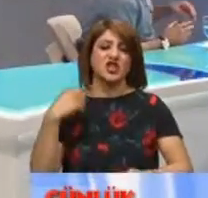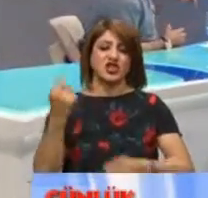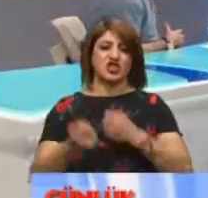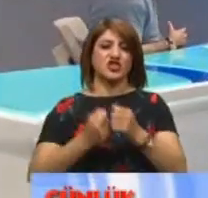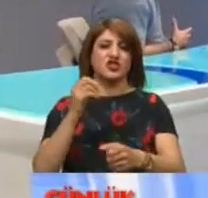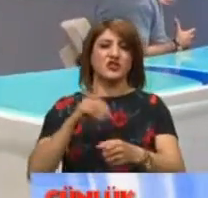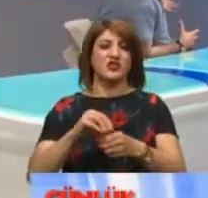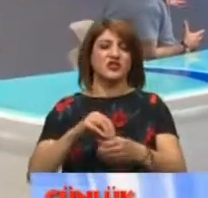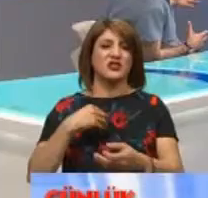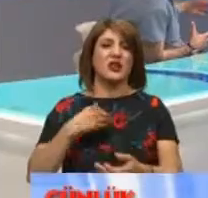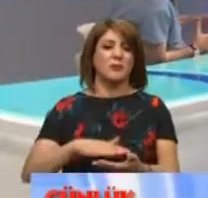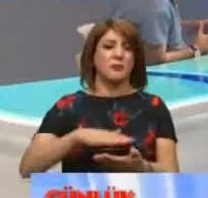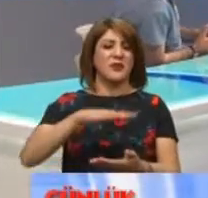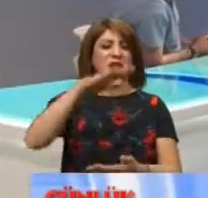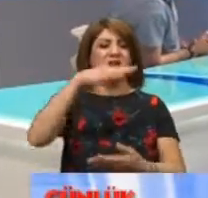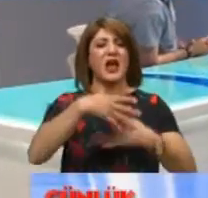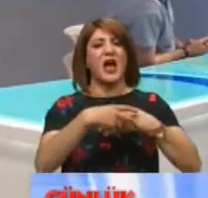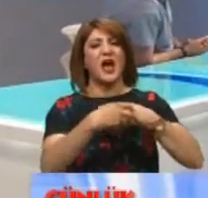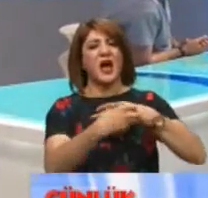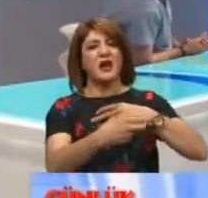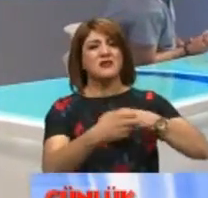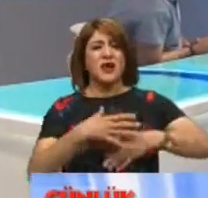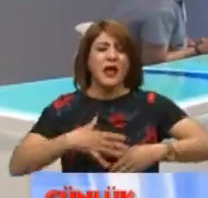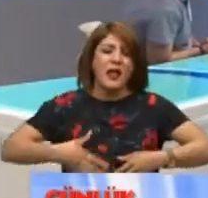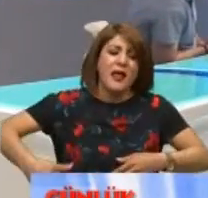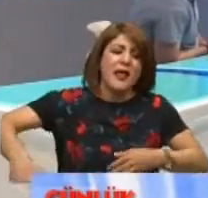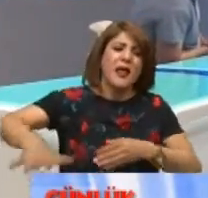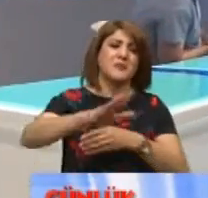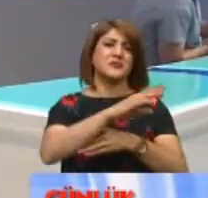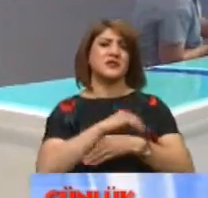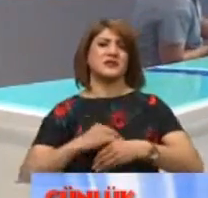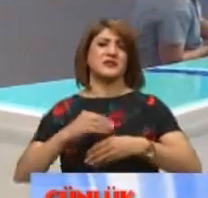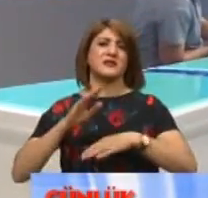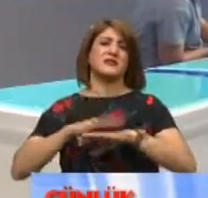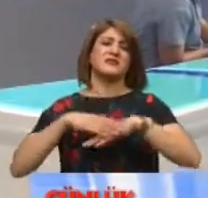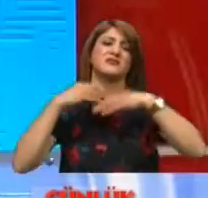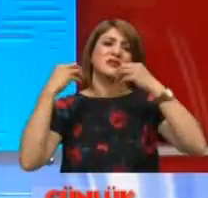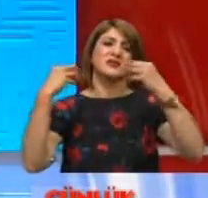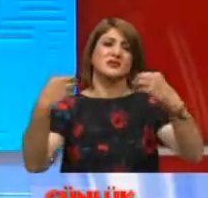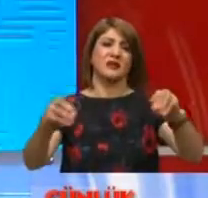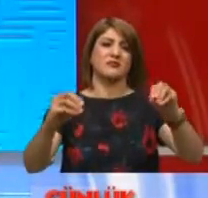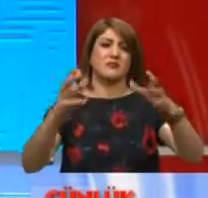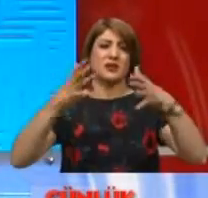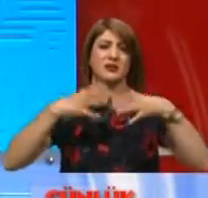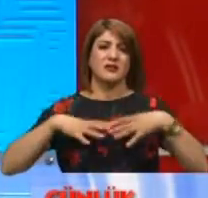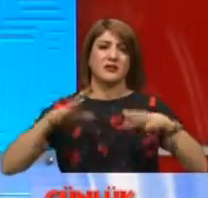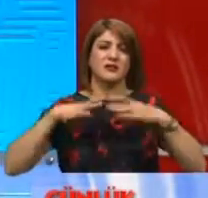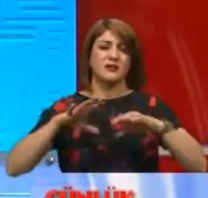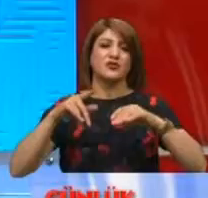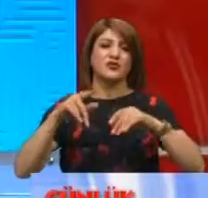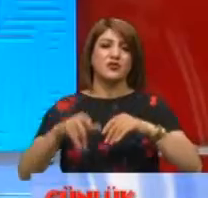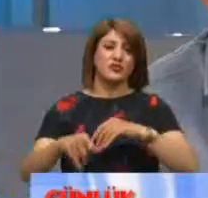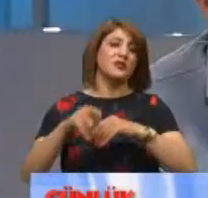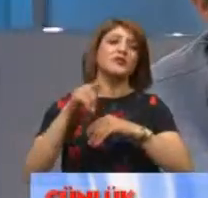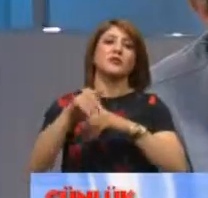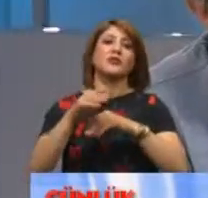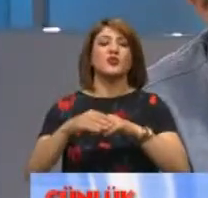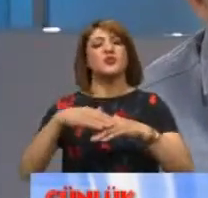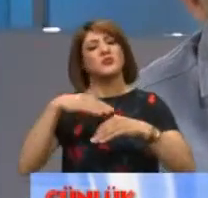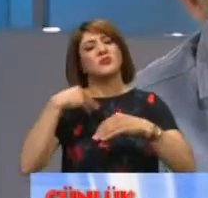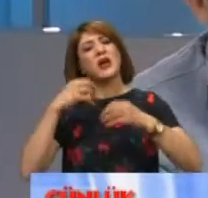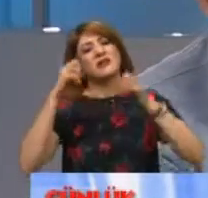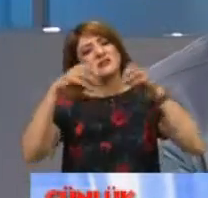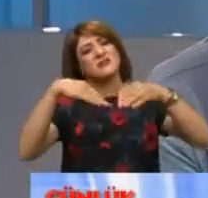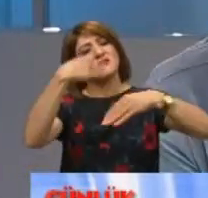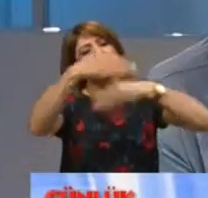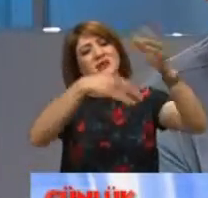pozisyonu, biriktirdiği hatıralar. Bugüne kadar kurduğu her şeyi elden çıkarmak istiyor. Her şeyi olduğu istiyor. Gibi bırakıyor. Bunu birisi buradan devam etsin. Ben